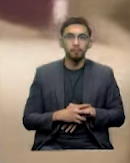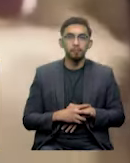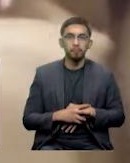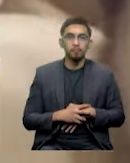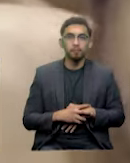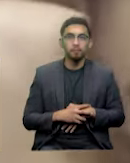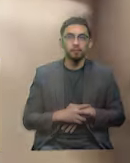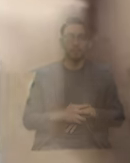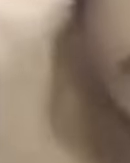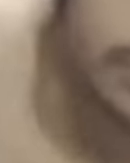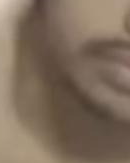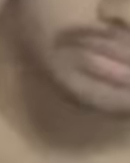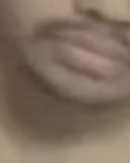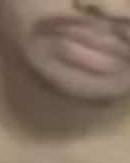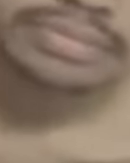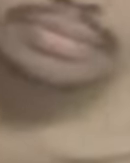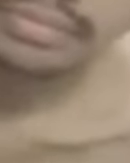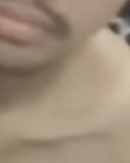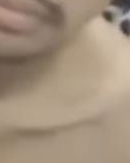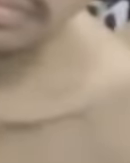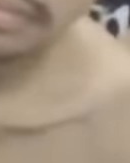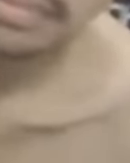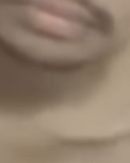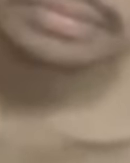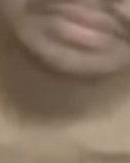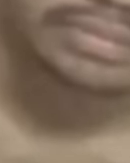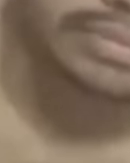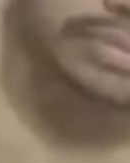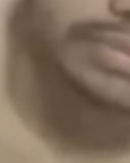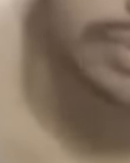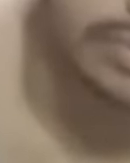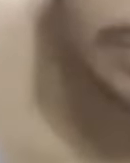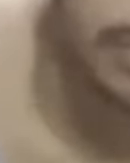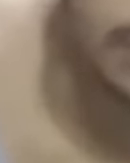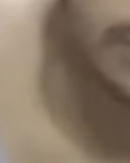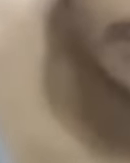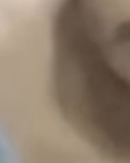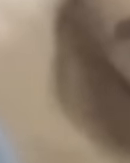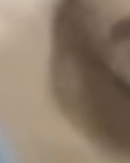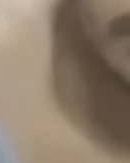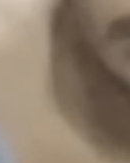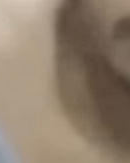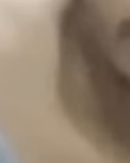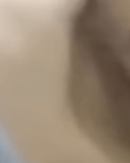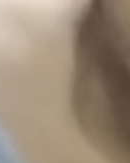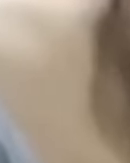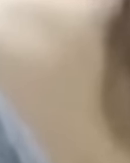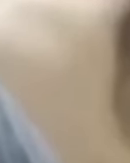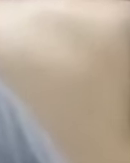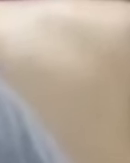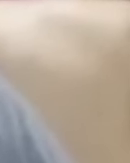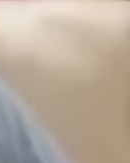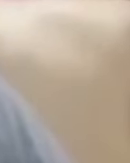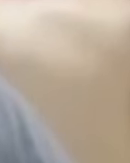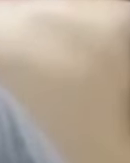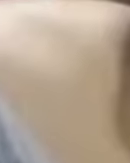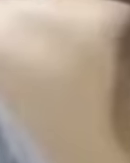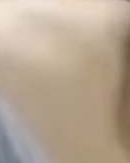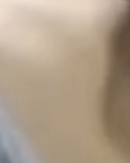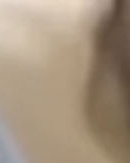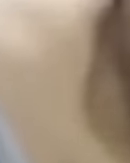sedang disekapi ruangan lain bisa segera dievakuasi. 11 warga negara Indonesia asal Sukabumi ini menjadi korban